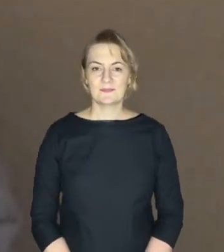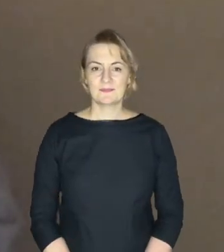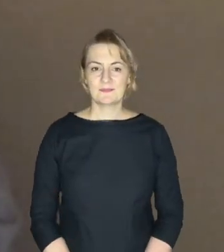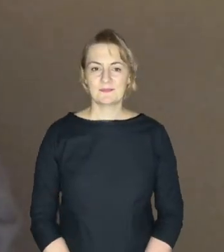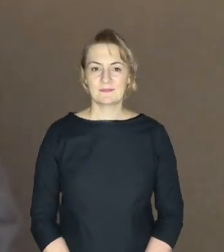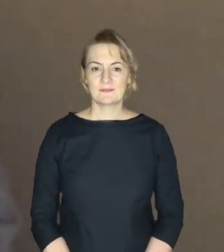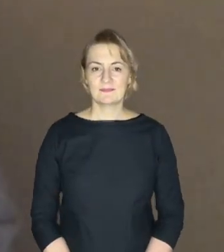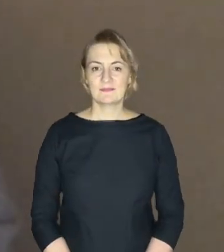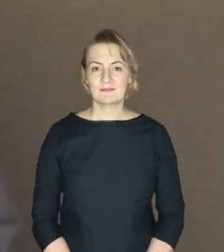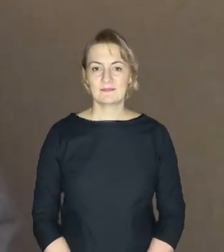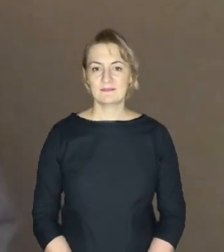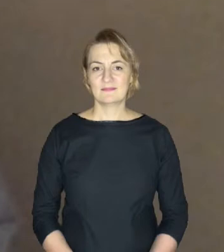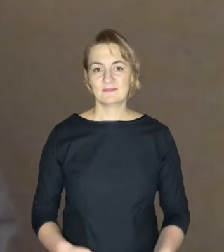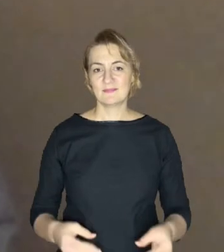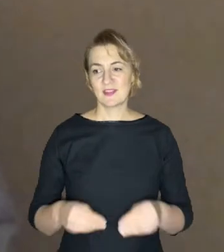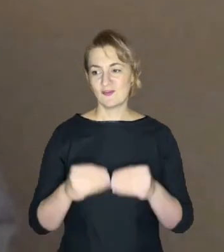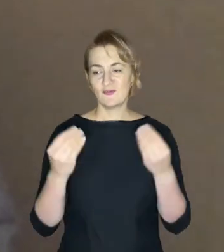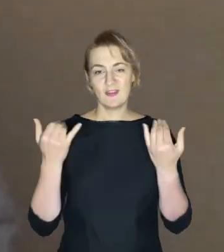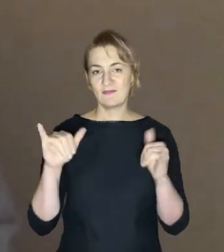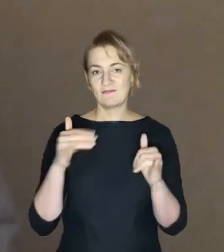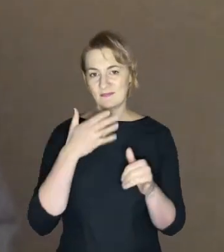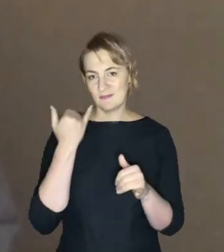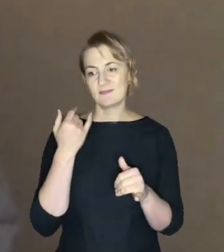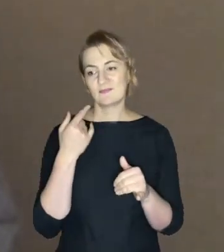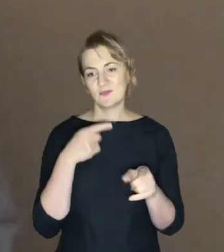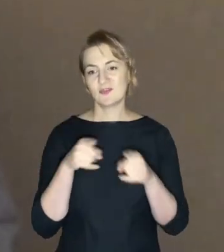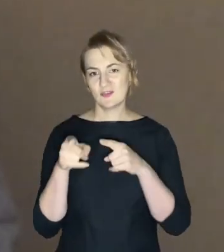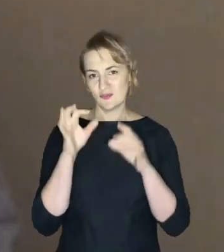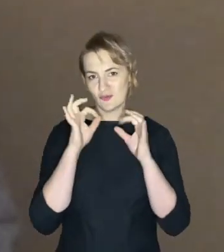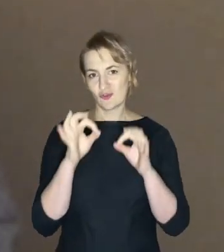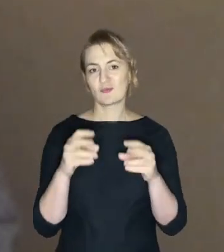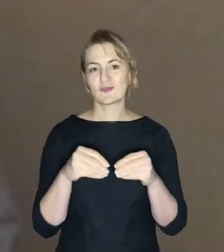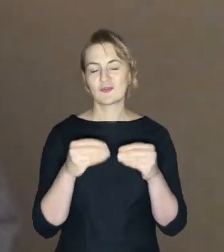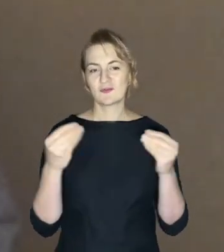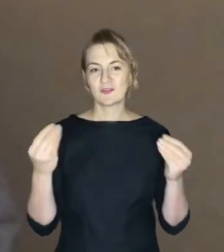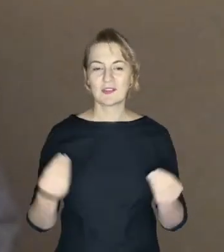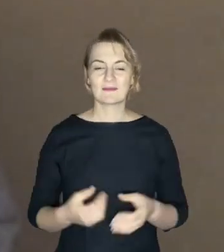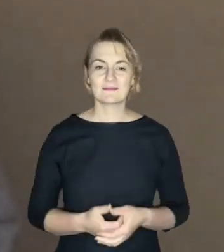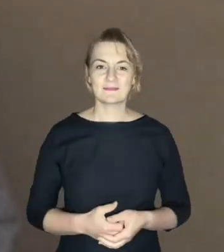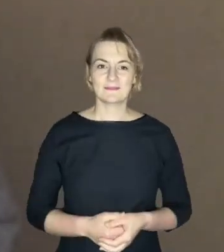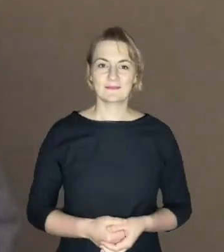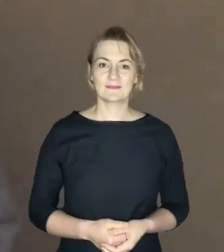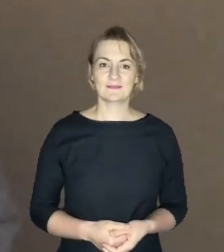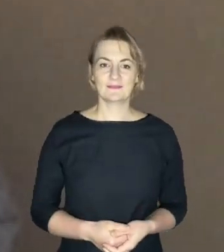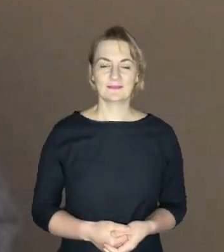nie rozwija, to tak się powinien rozwijać. No i oczywiście